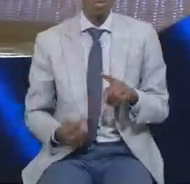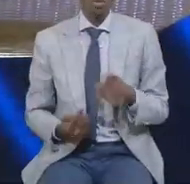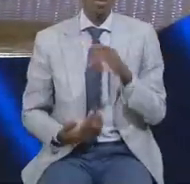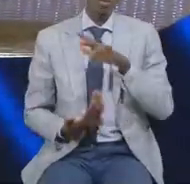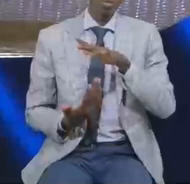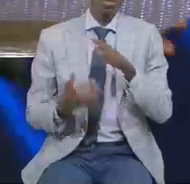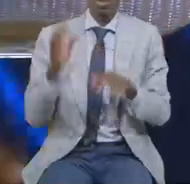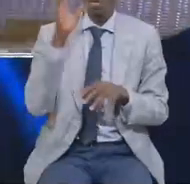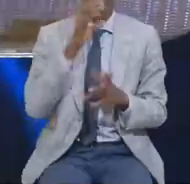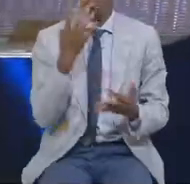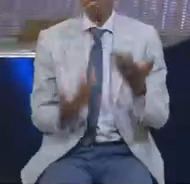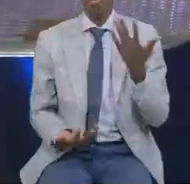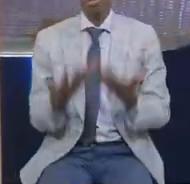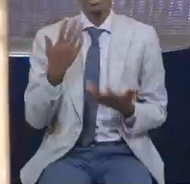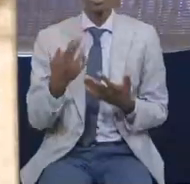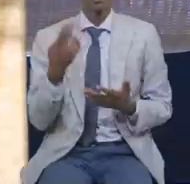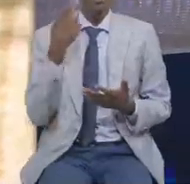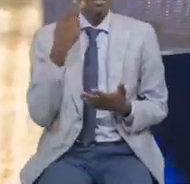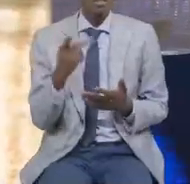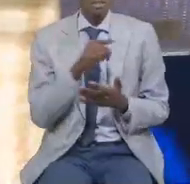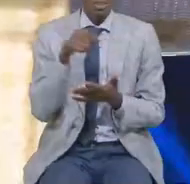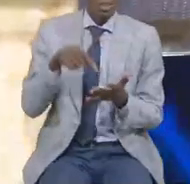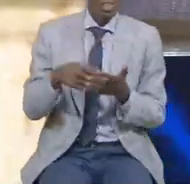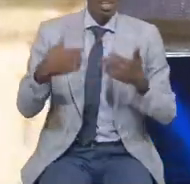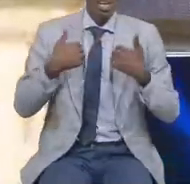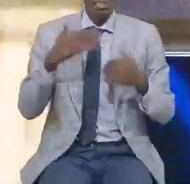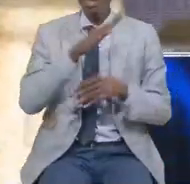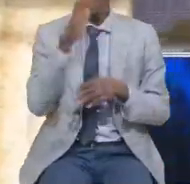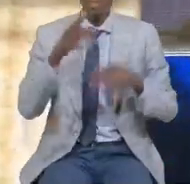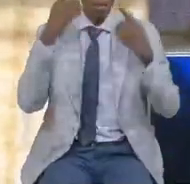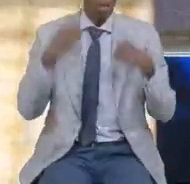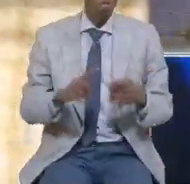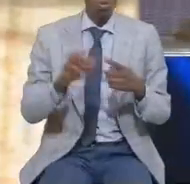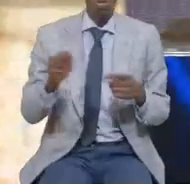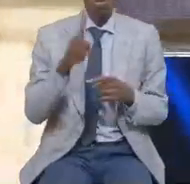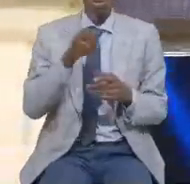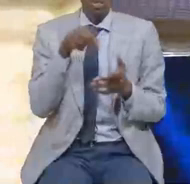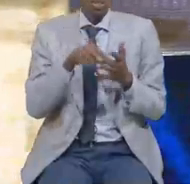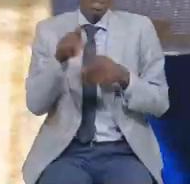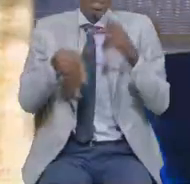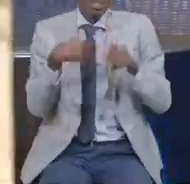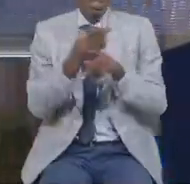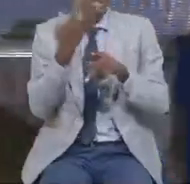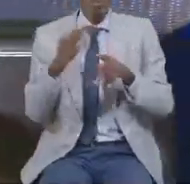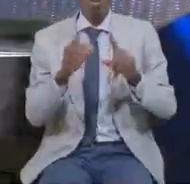il nous délivrera de ta main au roi. Sachez que ceci n'est jamais arrivé à personne. Cette